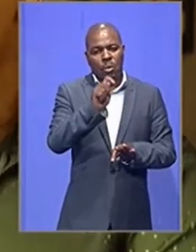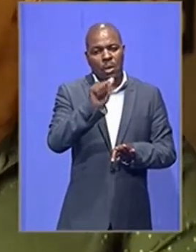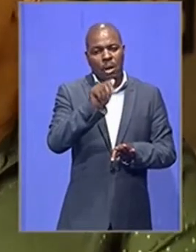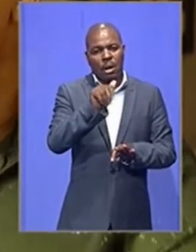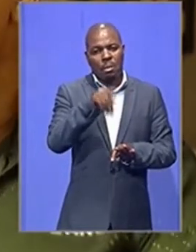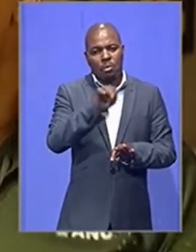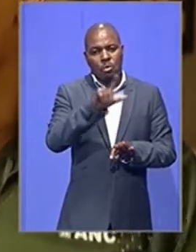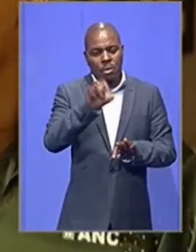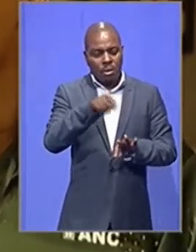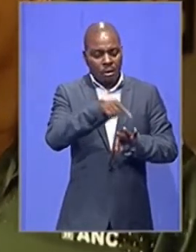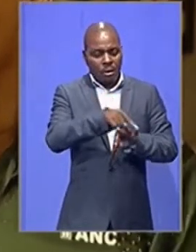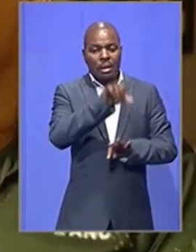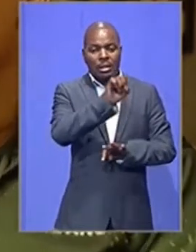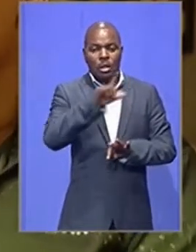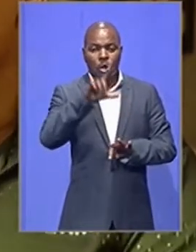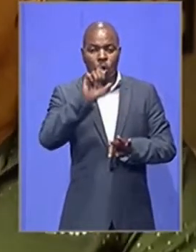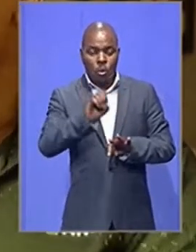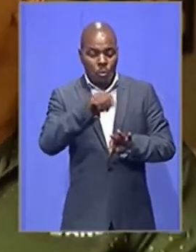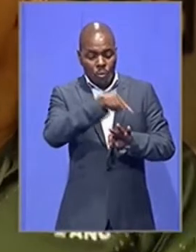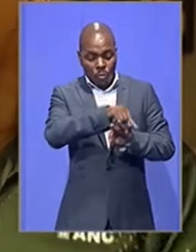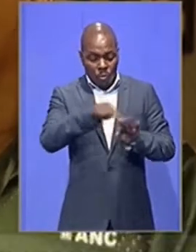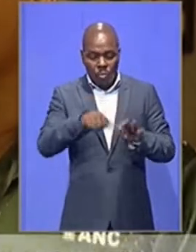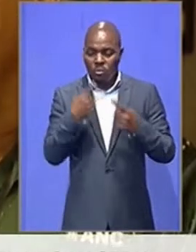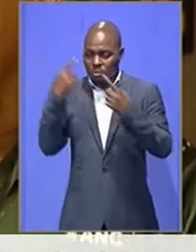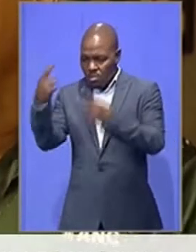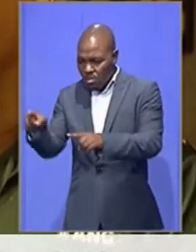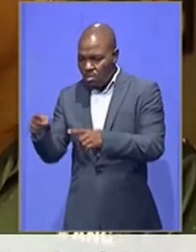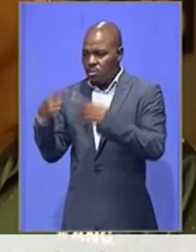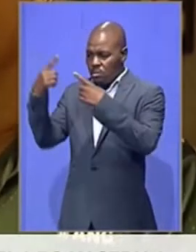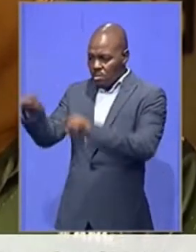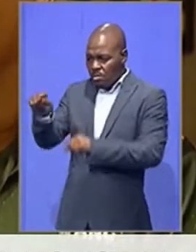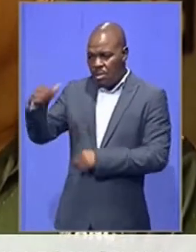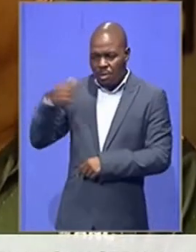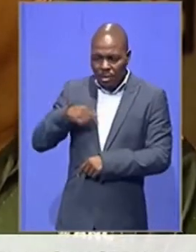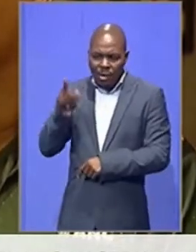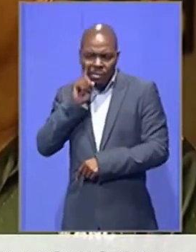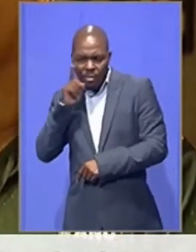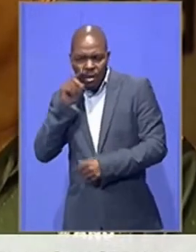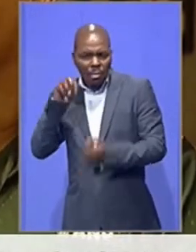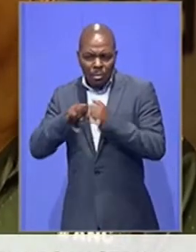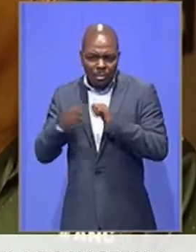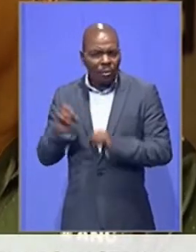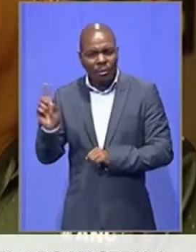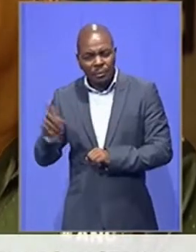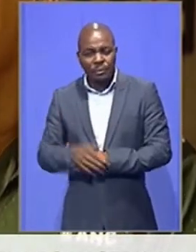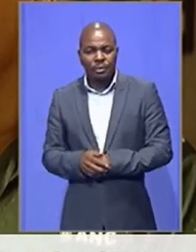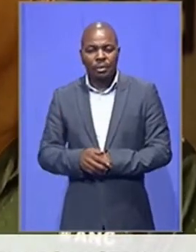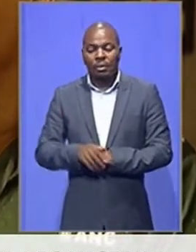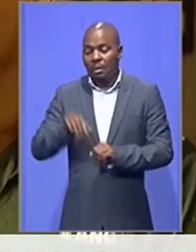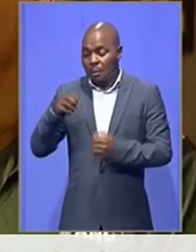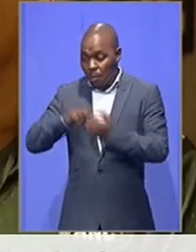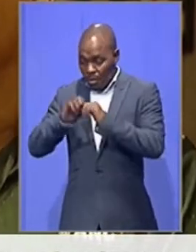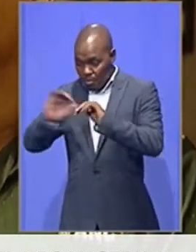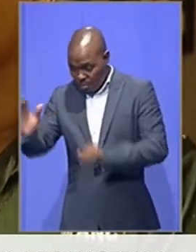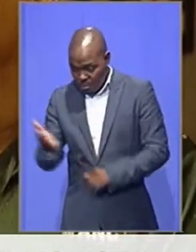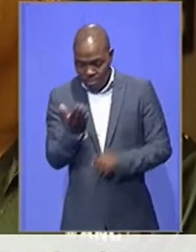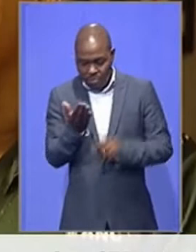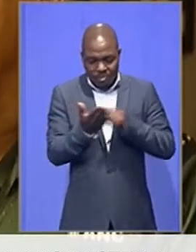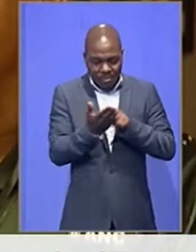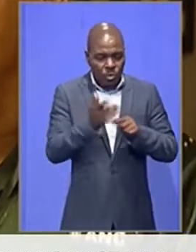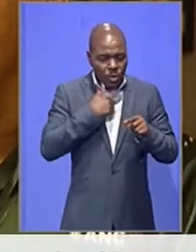Ba tsamaya mo dimasepaleng tse ba tlhotlhomisa gore mathata ke eng, jaanong gore re tle re bone, re analyze, re bone gore re ka